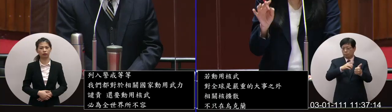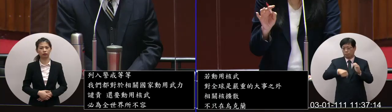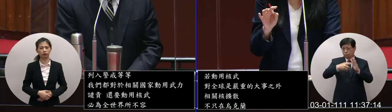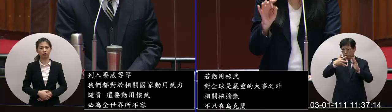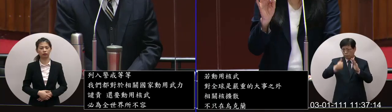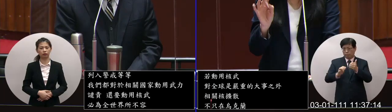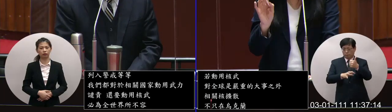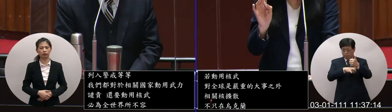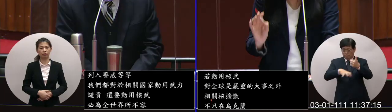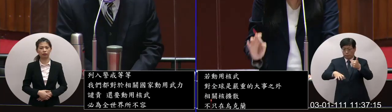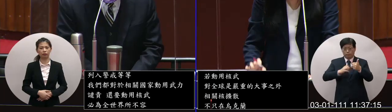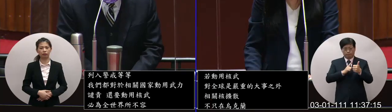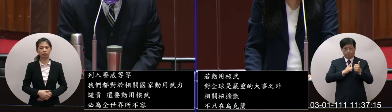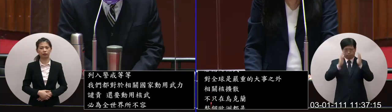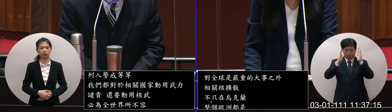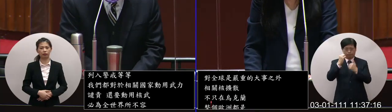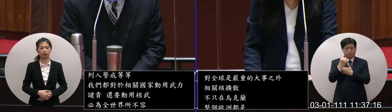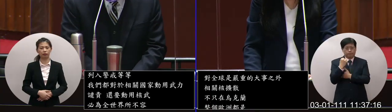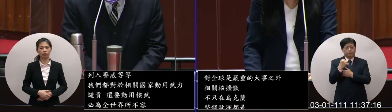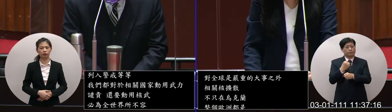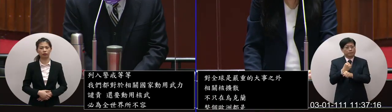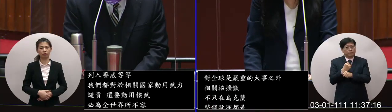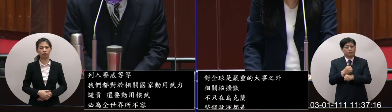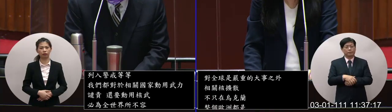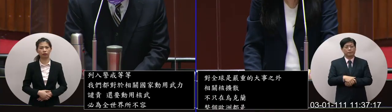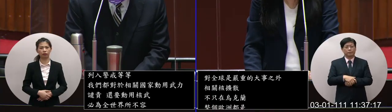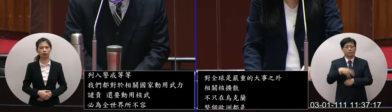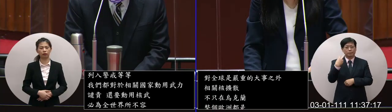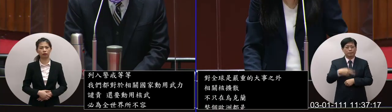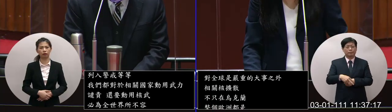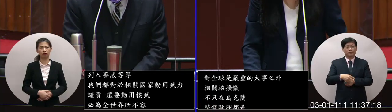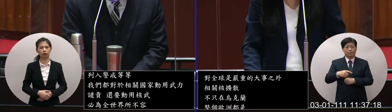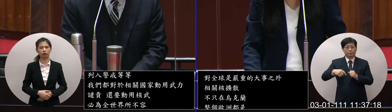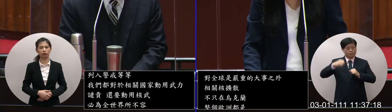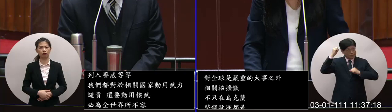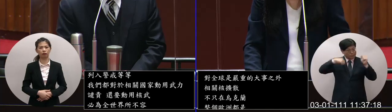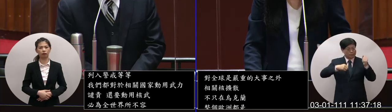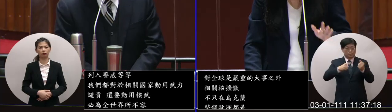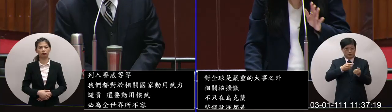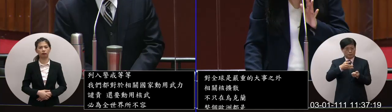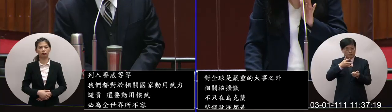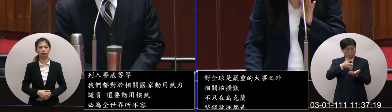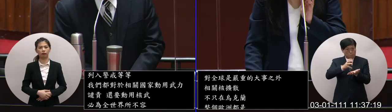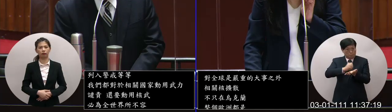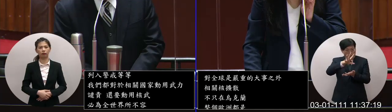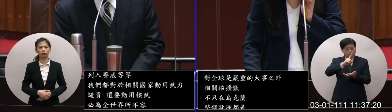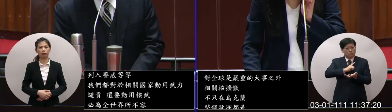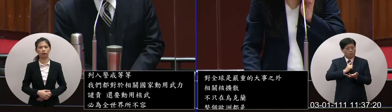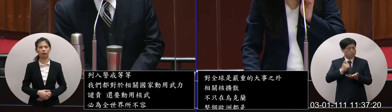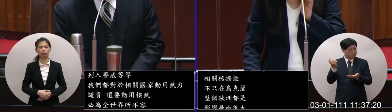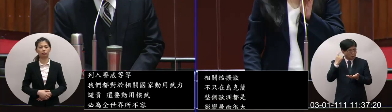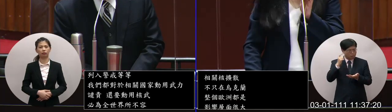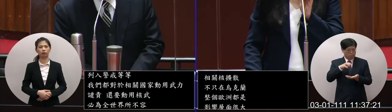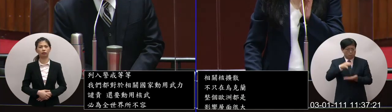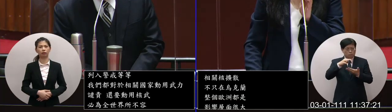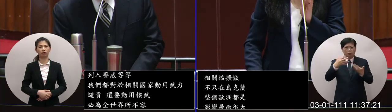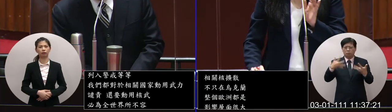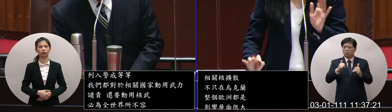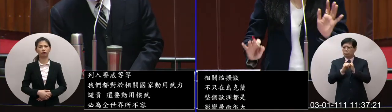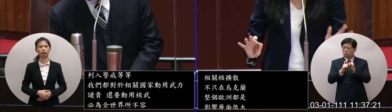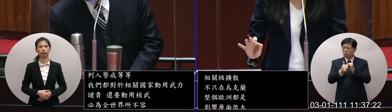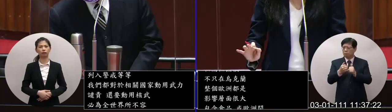长跟各部会啊，我们要去密集注意这件事情哦。再来，院长，早上听您的报告，您有提到很多人在